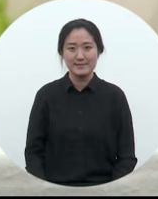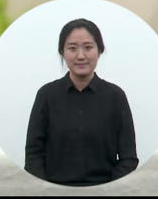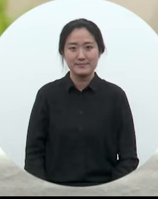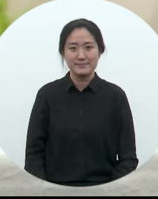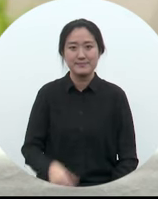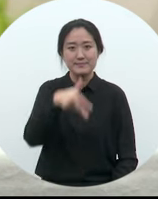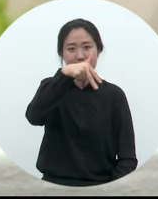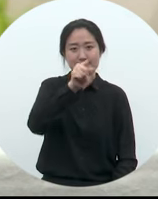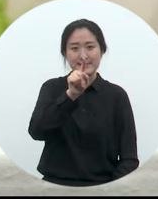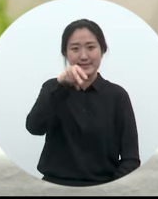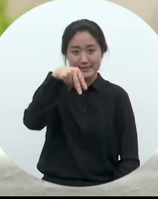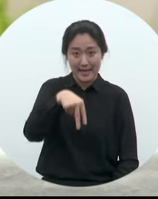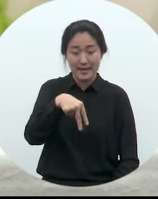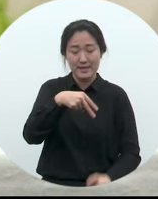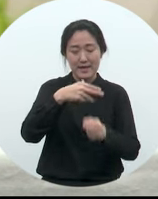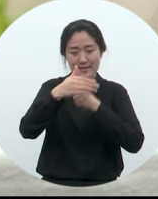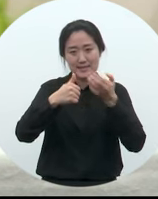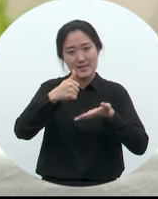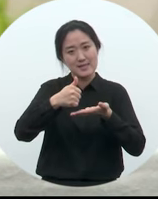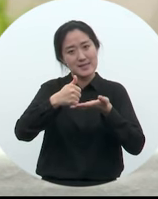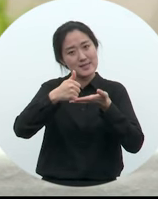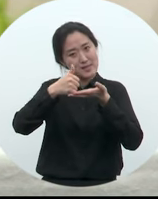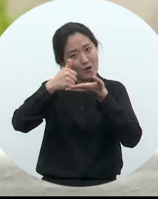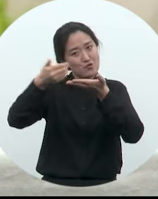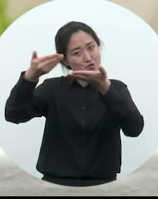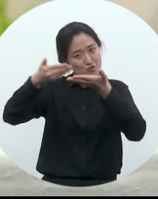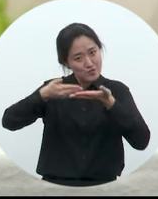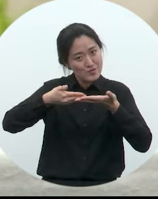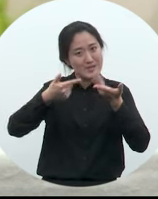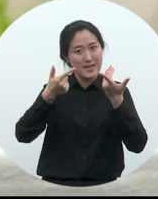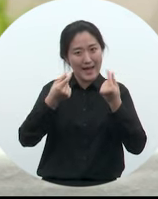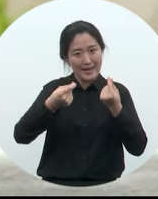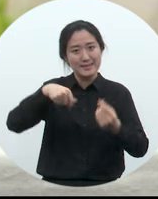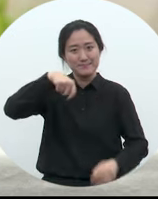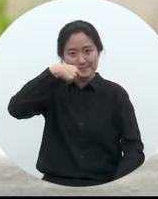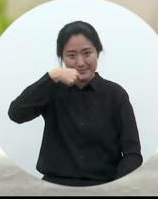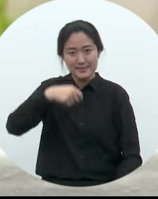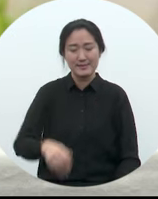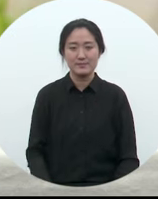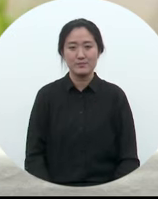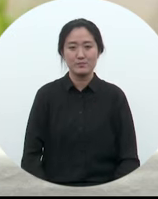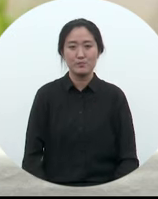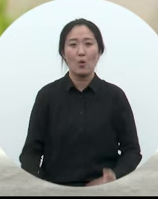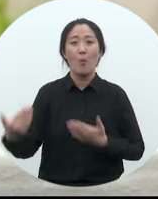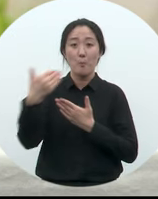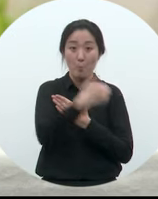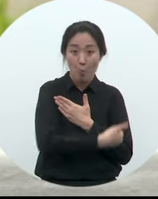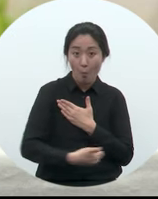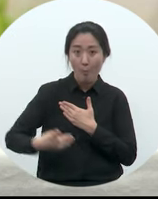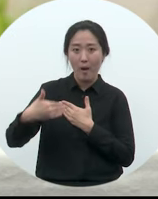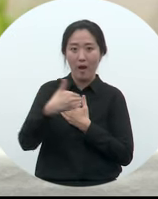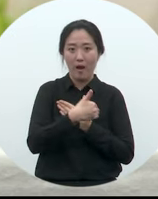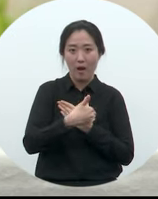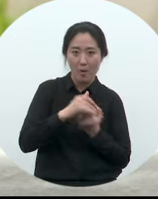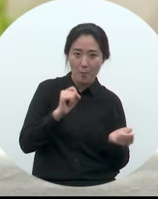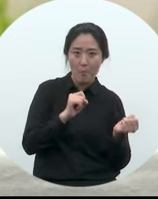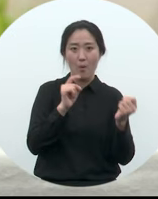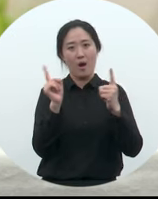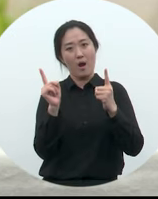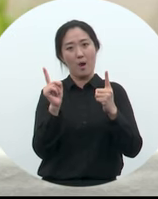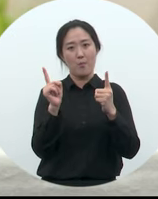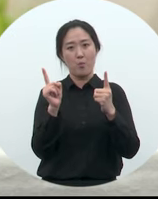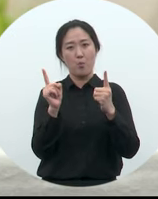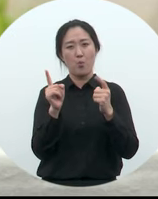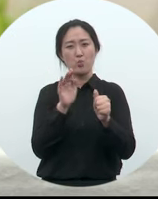합니다. 잣은 신선의 음식이다, 이렇게 얘기를 하죠. 실제로 이 잣은 우리 몸에